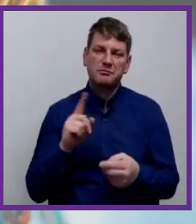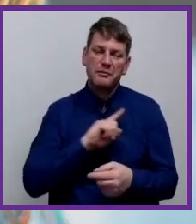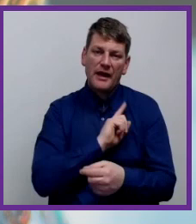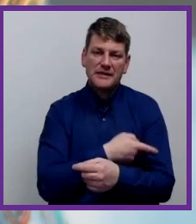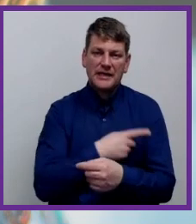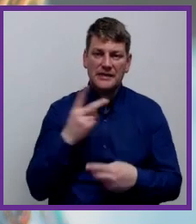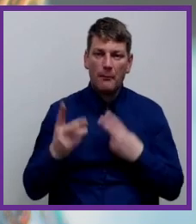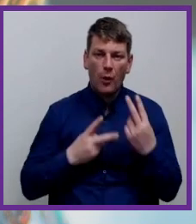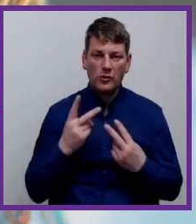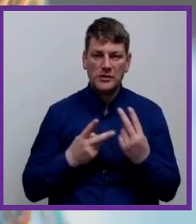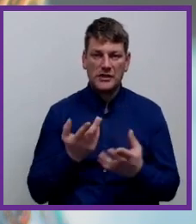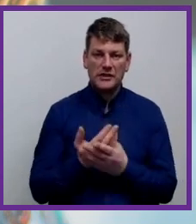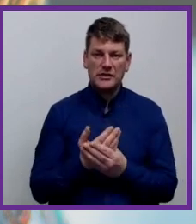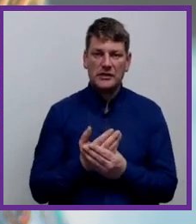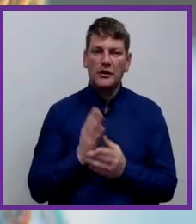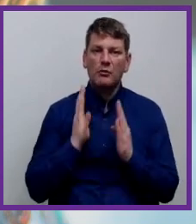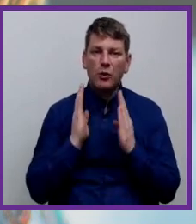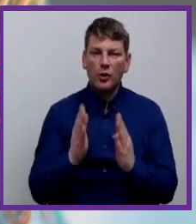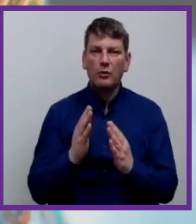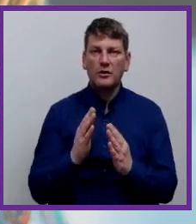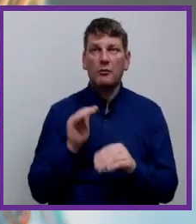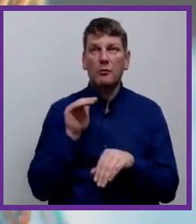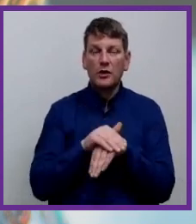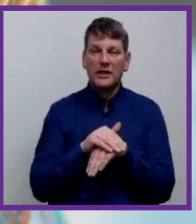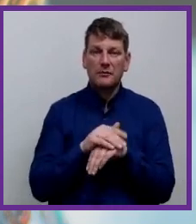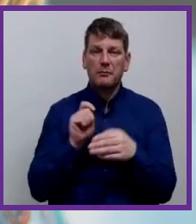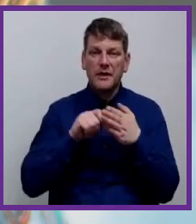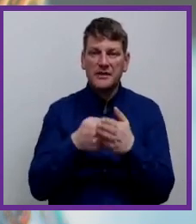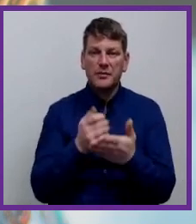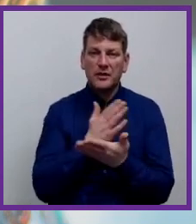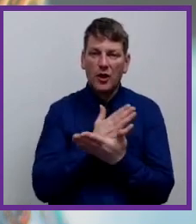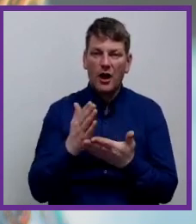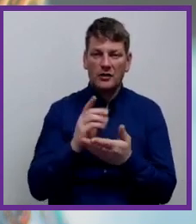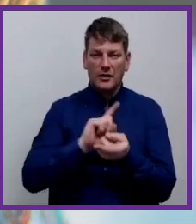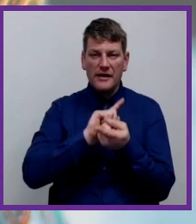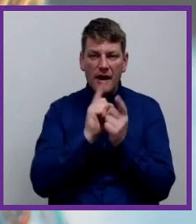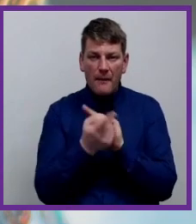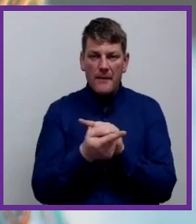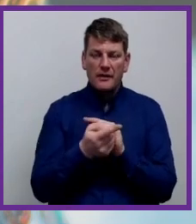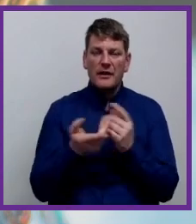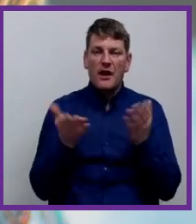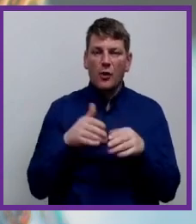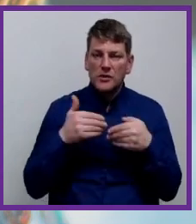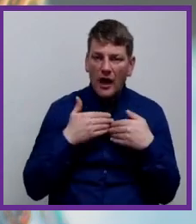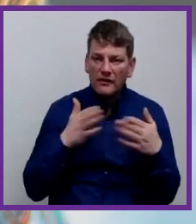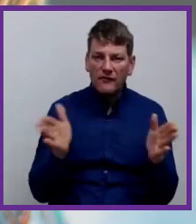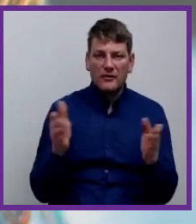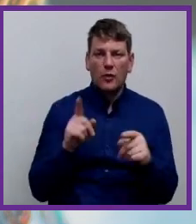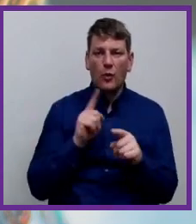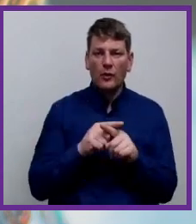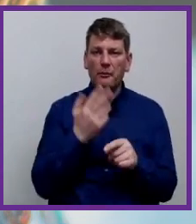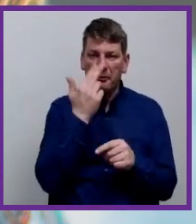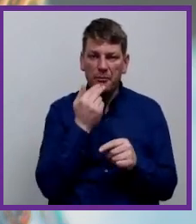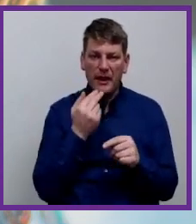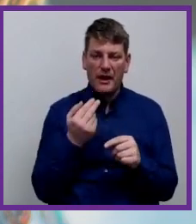emocijas, būtībā piespiedu kārtā jāmainās, jākļūst atvērtākai, jāspēj adaptēties un tam